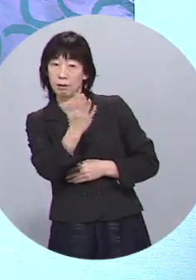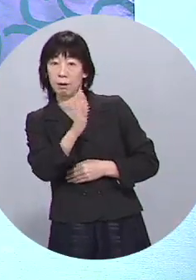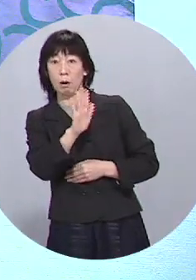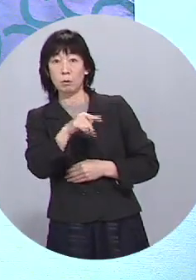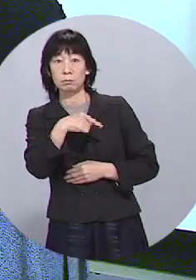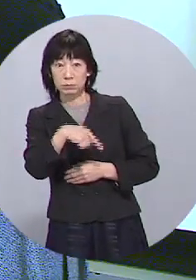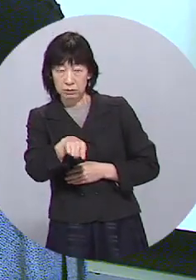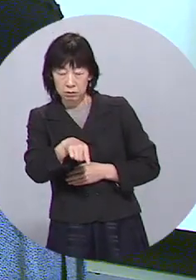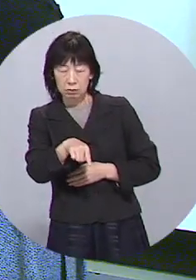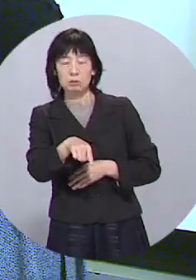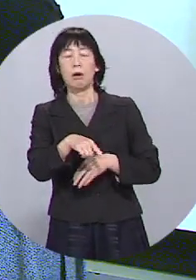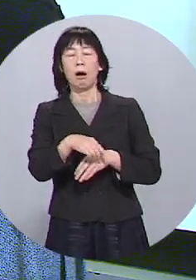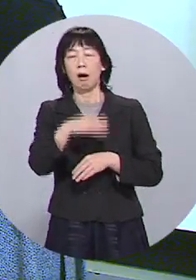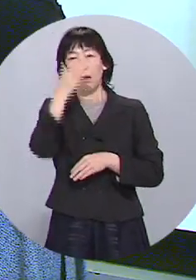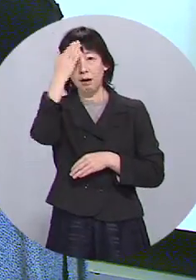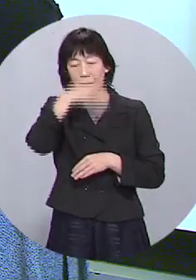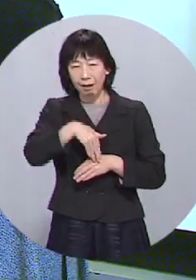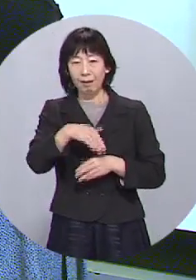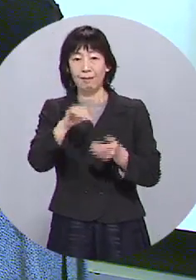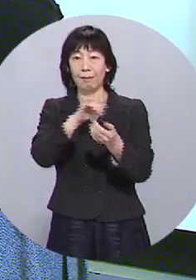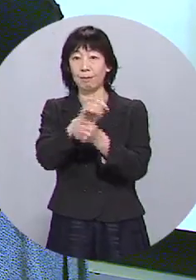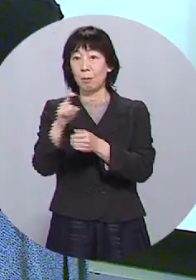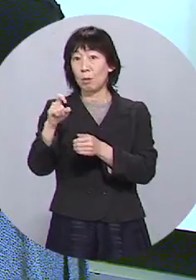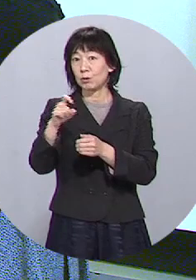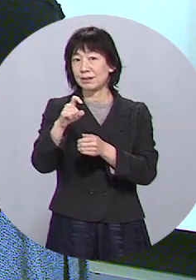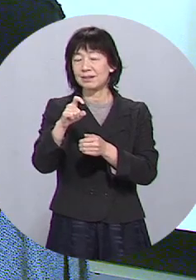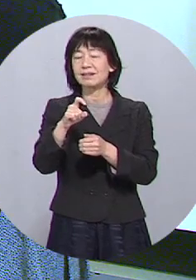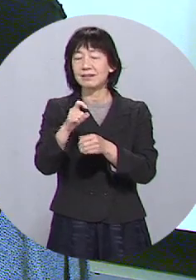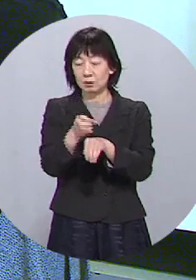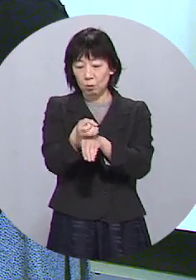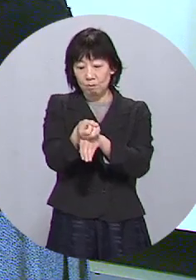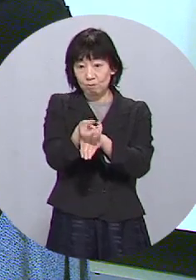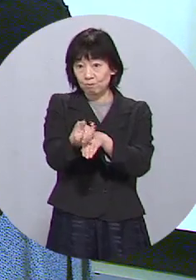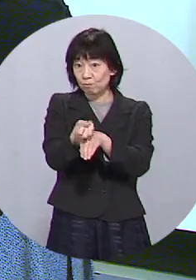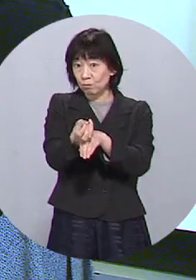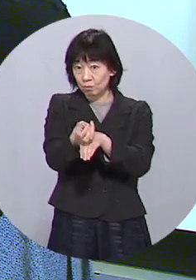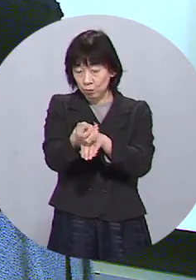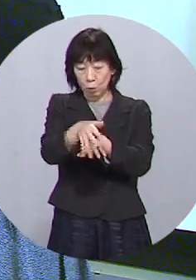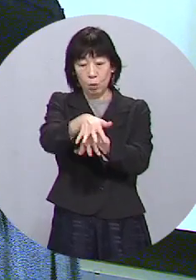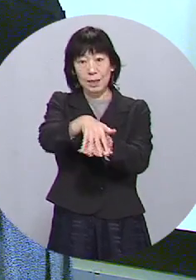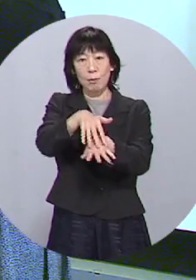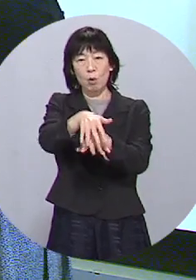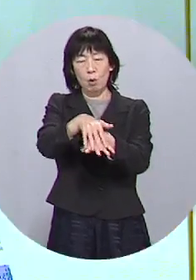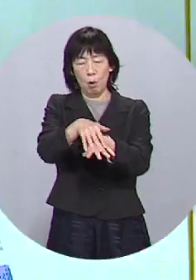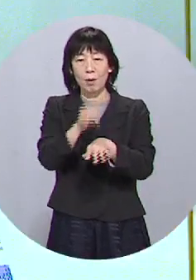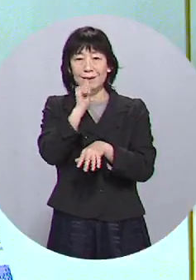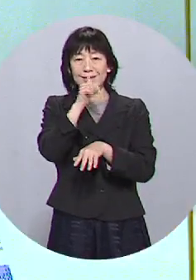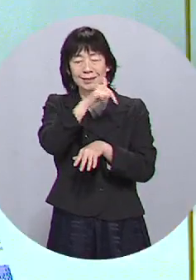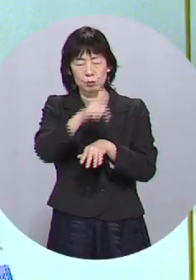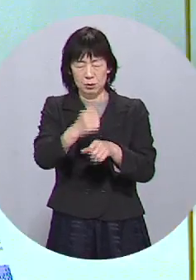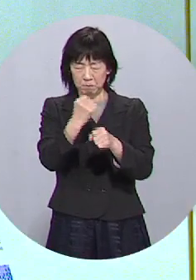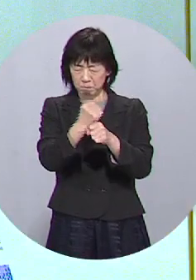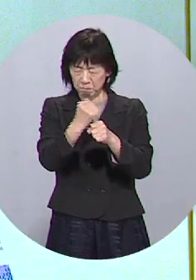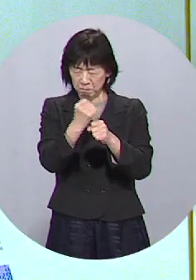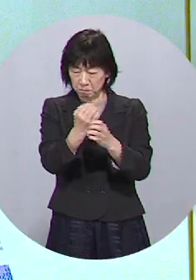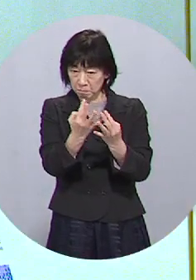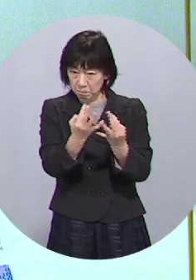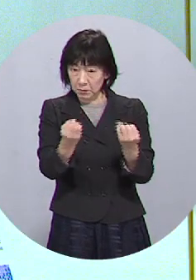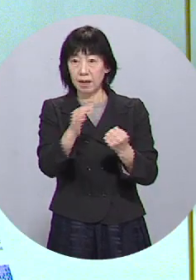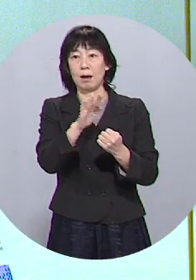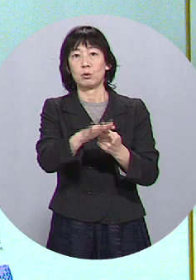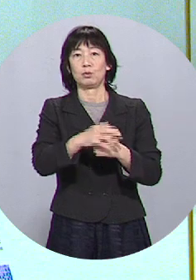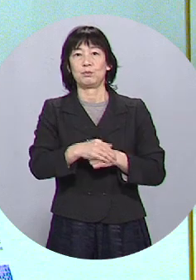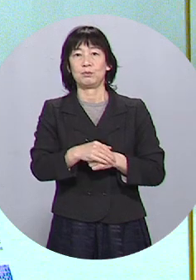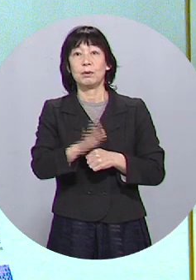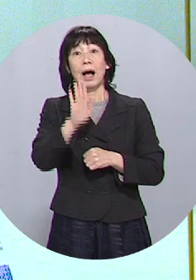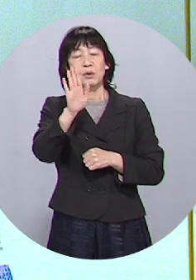この玉虫の効果を持つ置物は秩父で盛んに生産されていたというふうに言われています。 この玉虫効果は